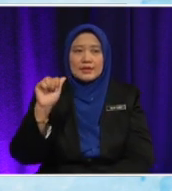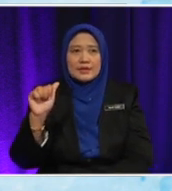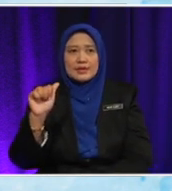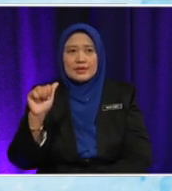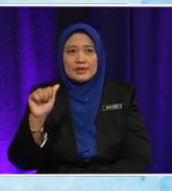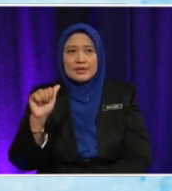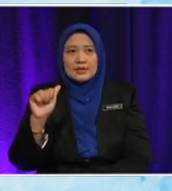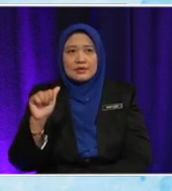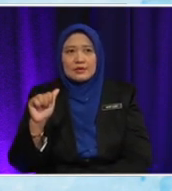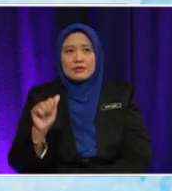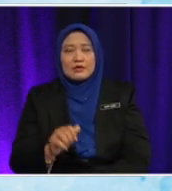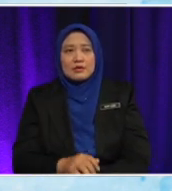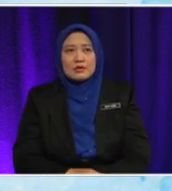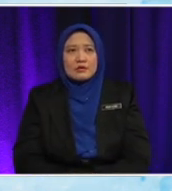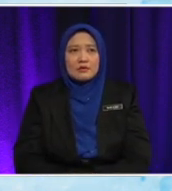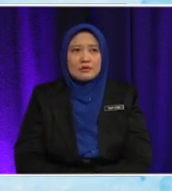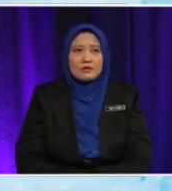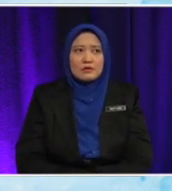saya Tuliskan